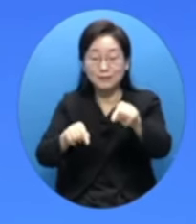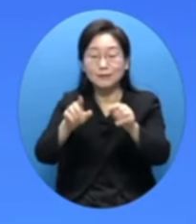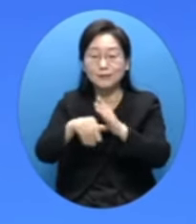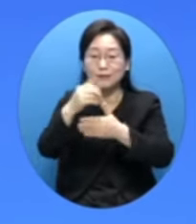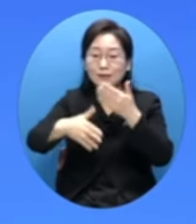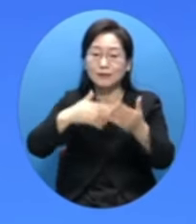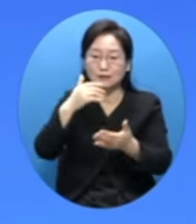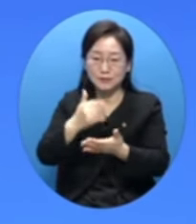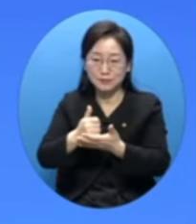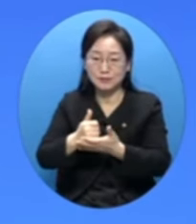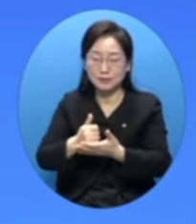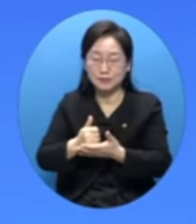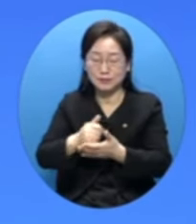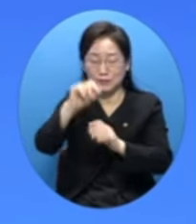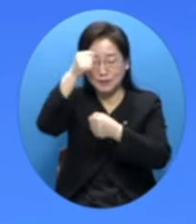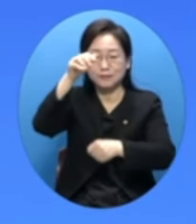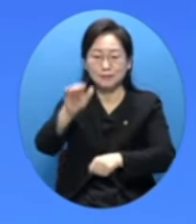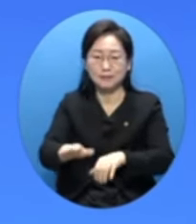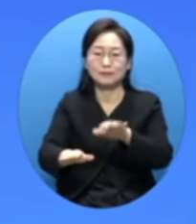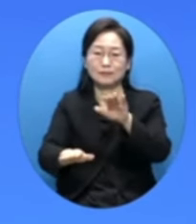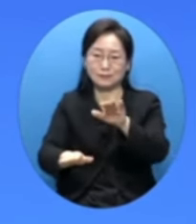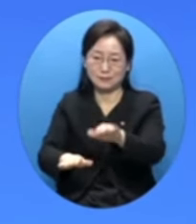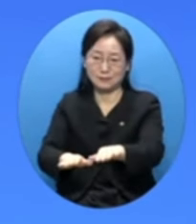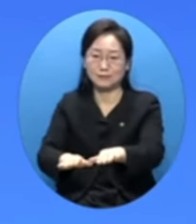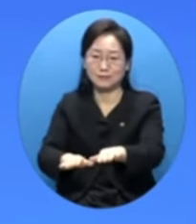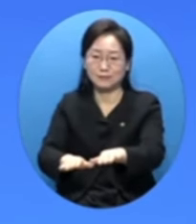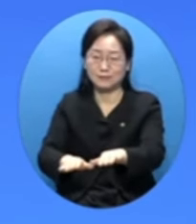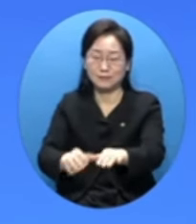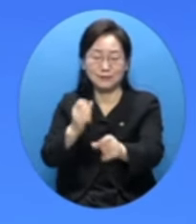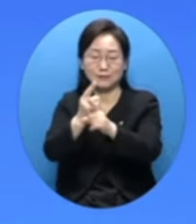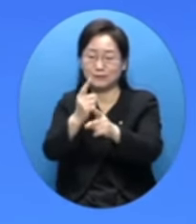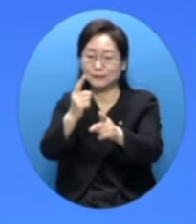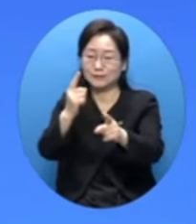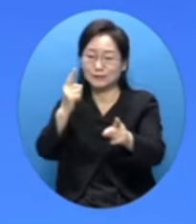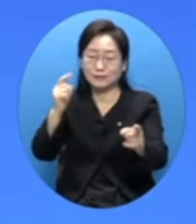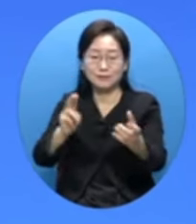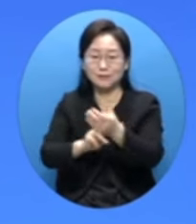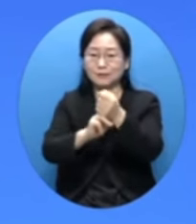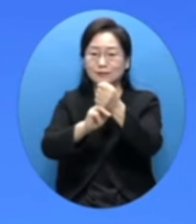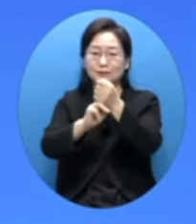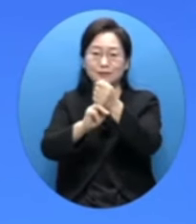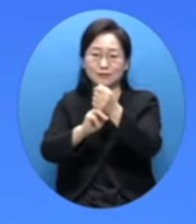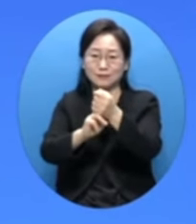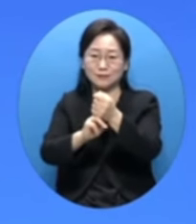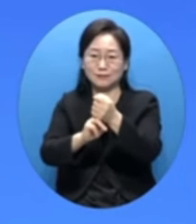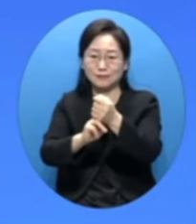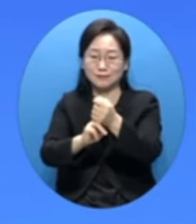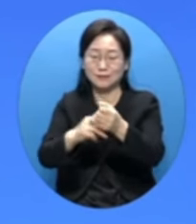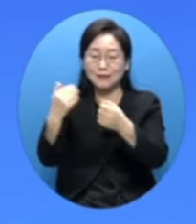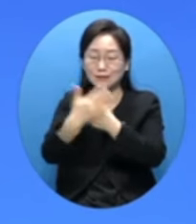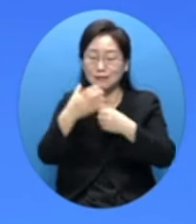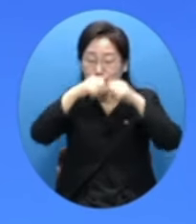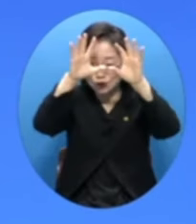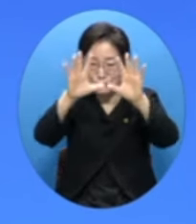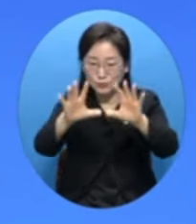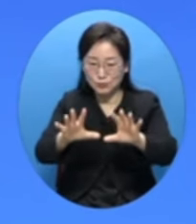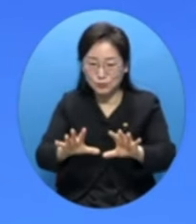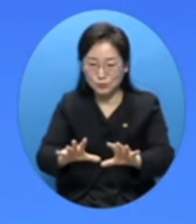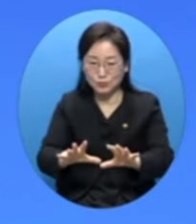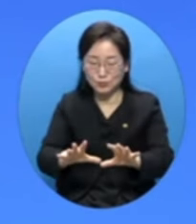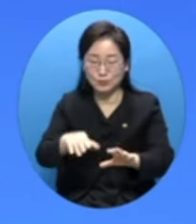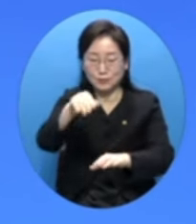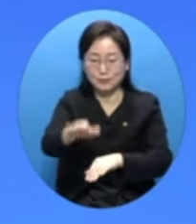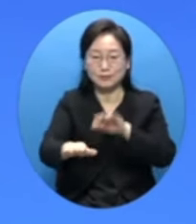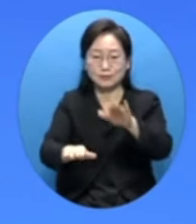우리의 발걸음을 승리의 발걸음으로 기적의 발걸음으로 은혜와 축복의 발걸음으로